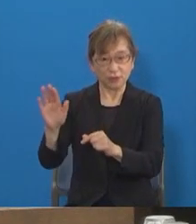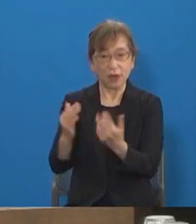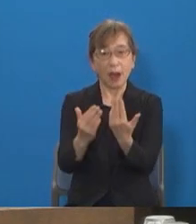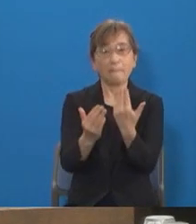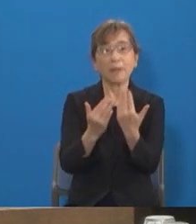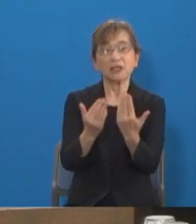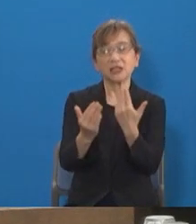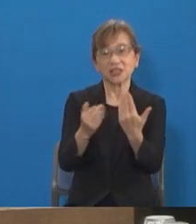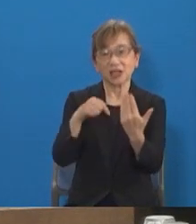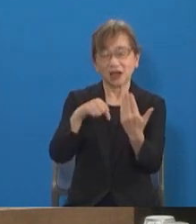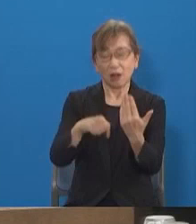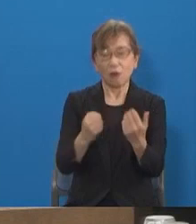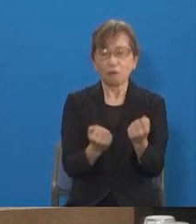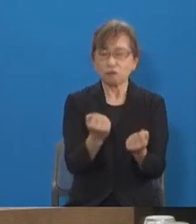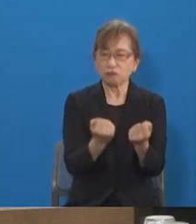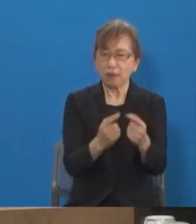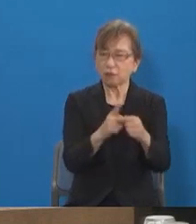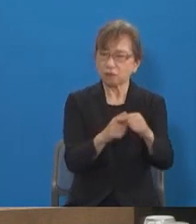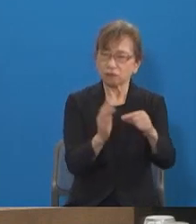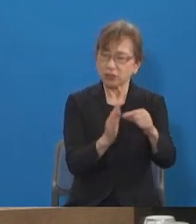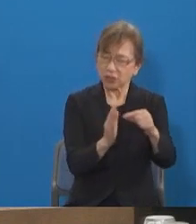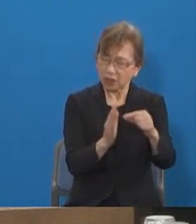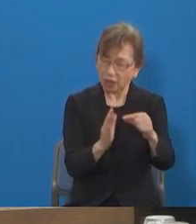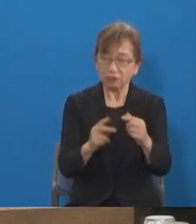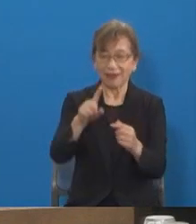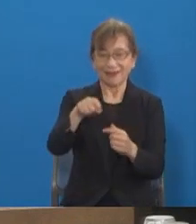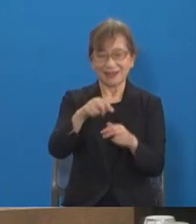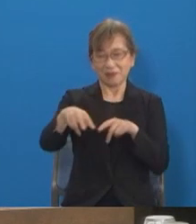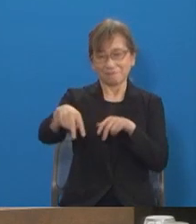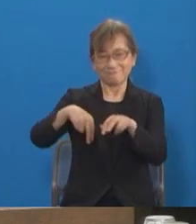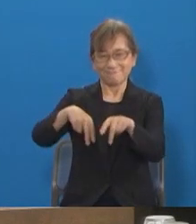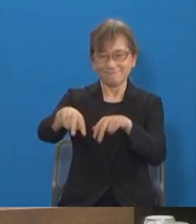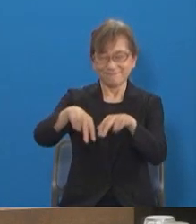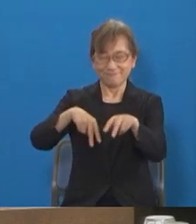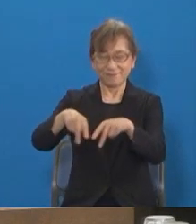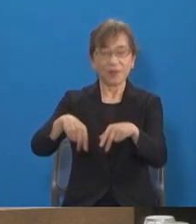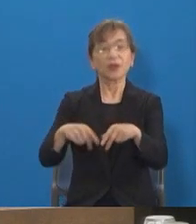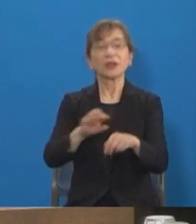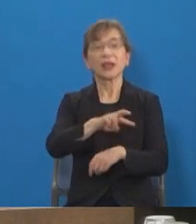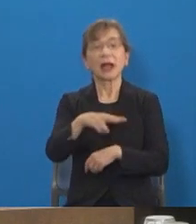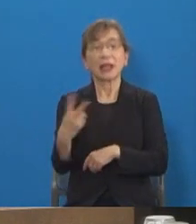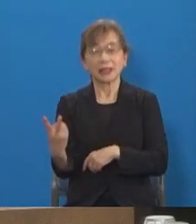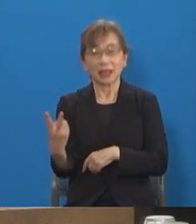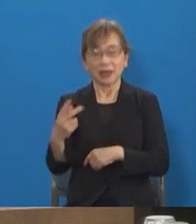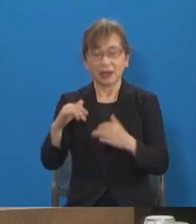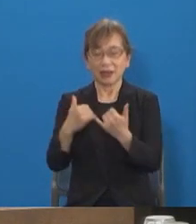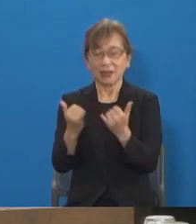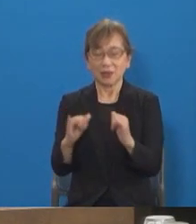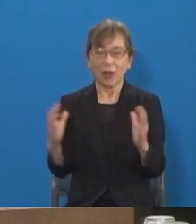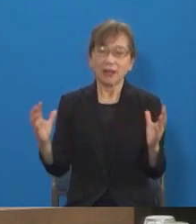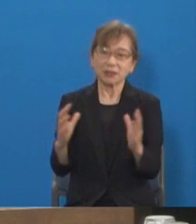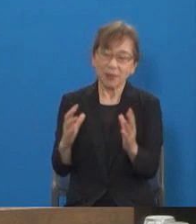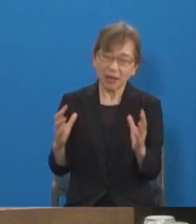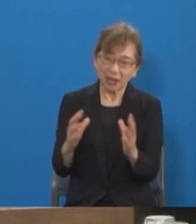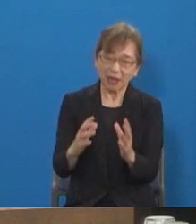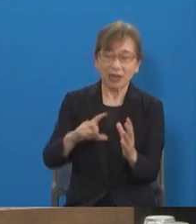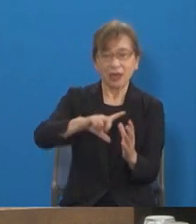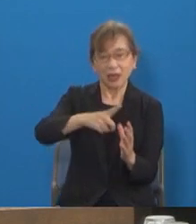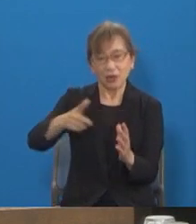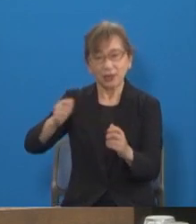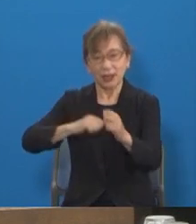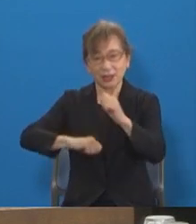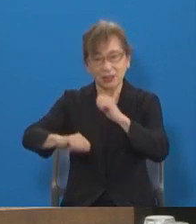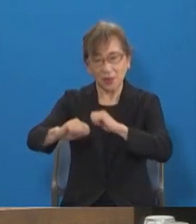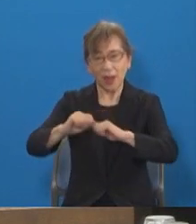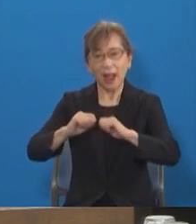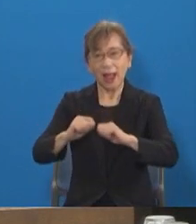を車中心から人中心の空間へと転換し、人々が集い、憩い、多様な活動を繰